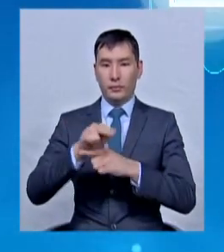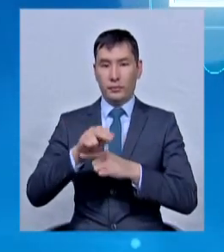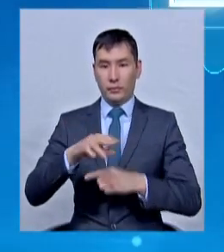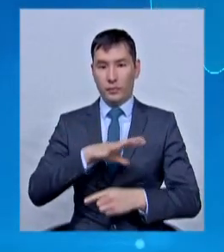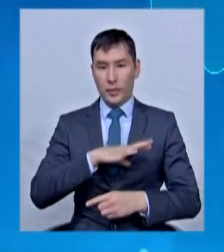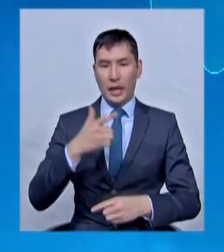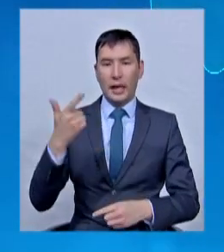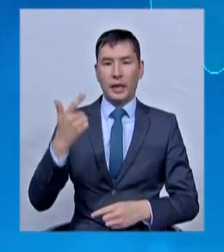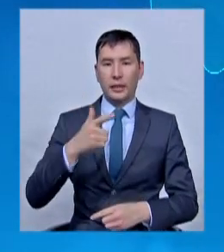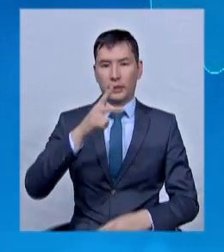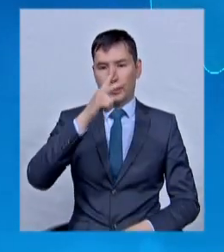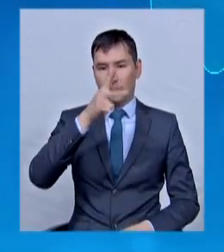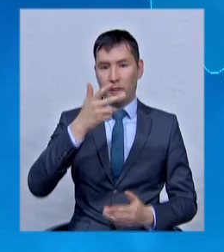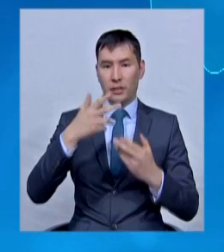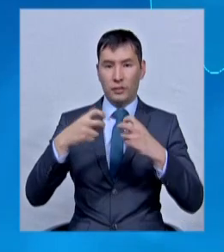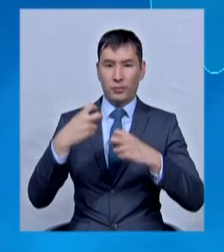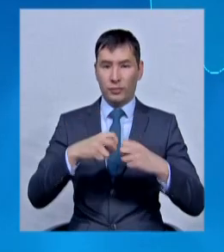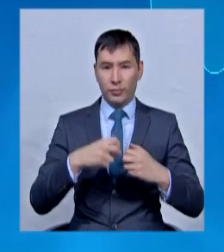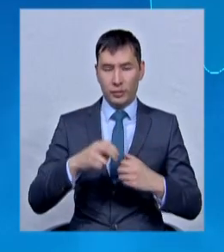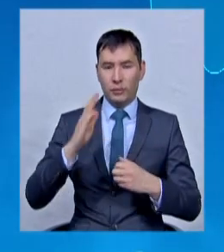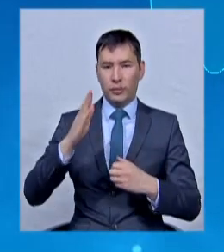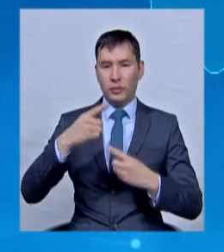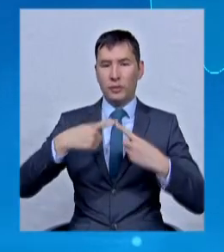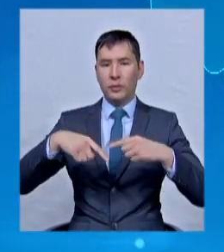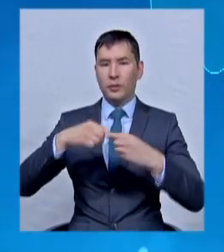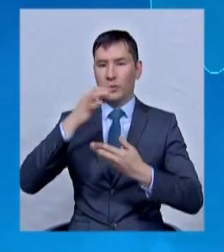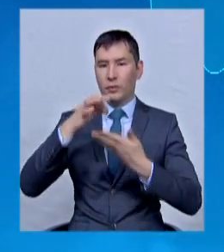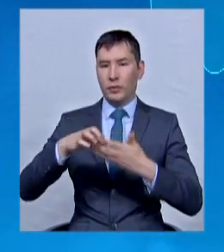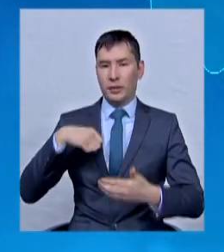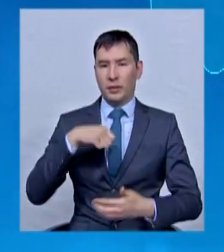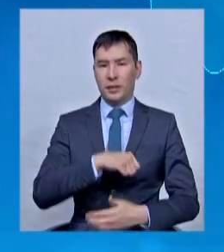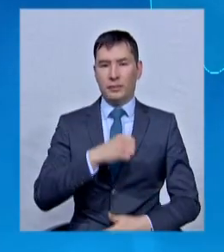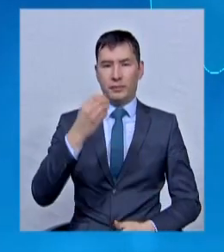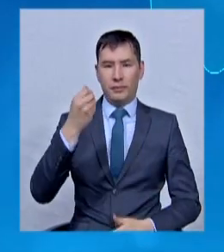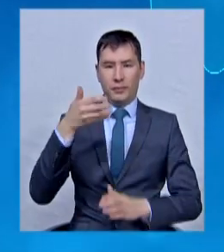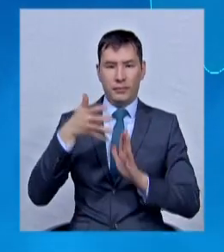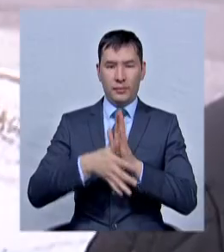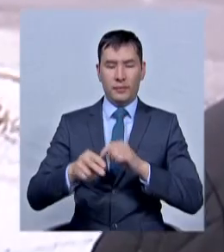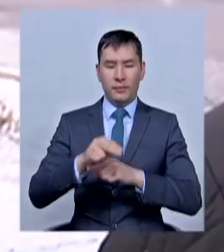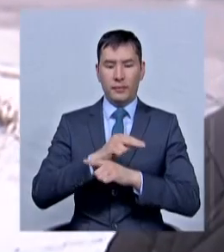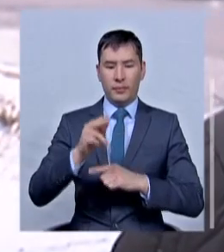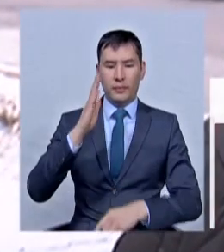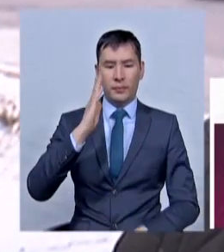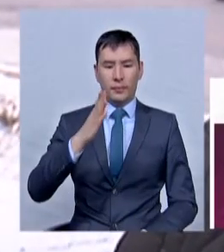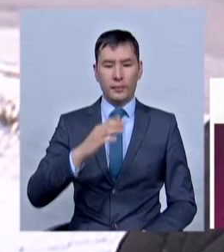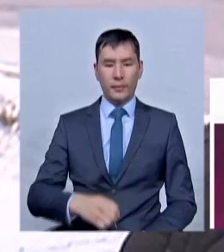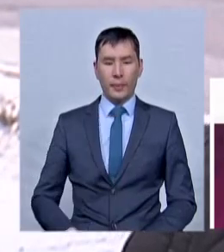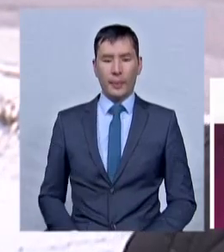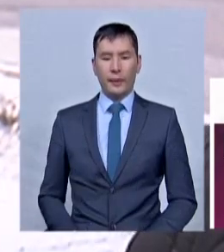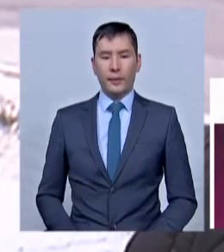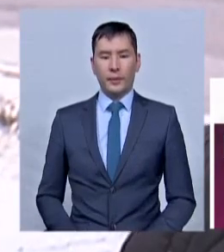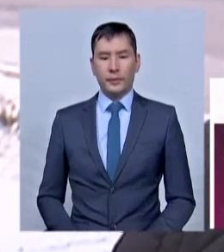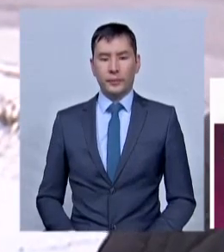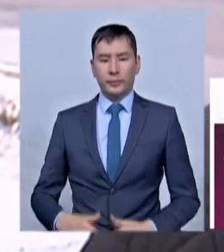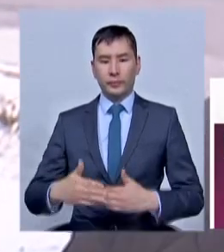жол бұзылып, қандай да бір ақаулар табылса, мердігерлер өз қаражатына жөндеп беруі тиіс. Басқарманың жоспары бойынша